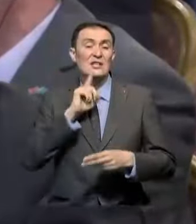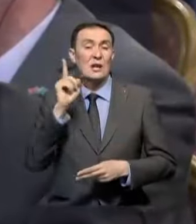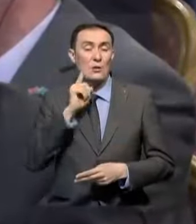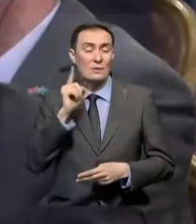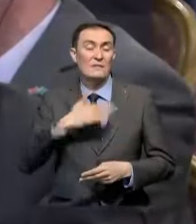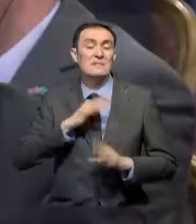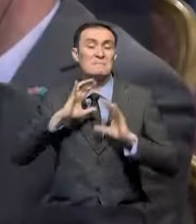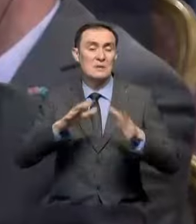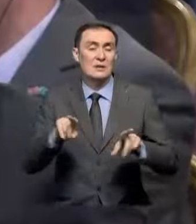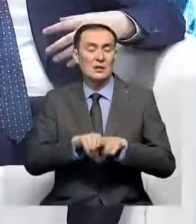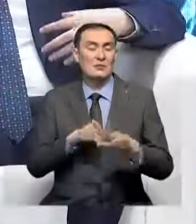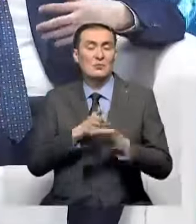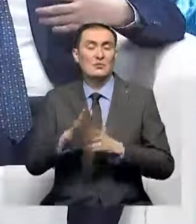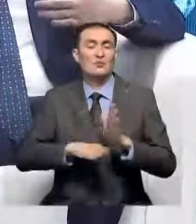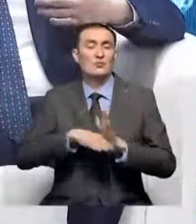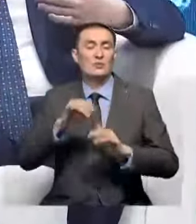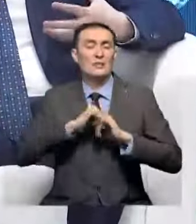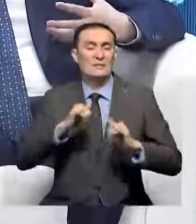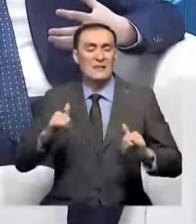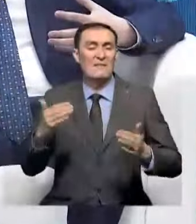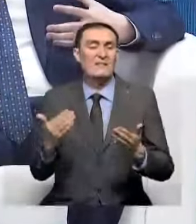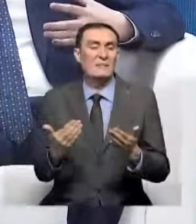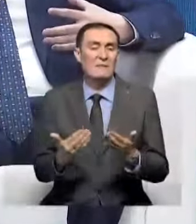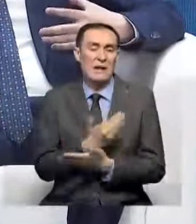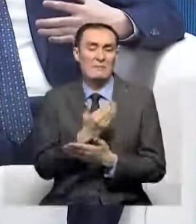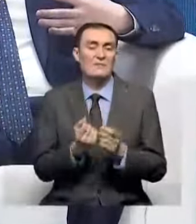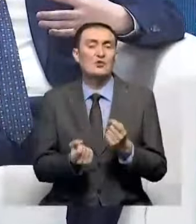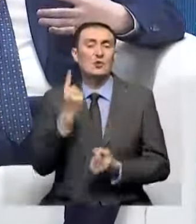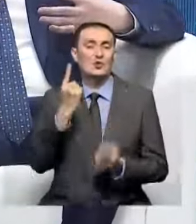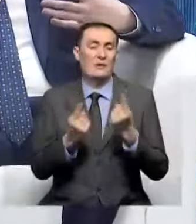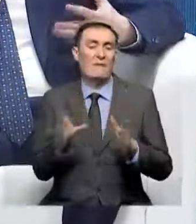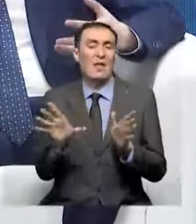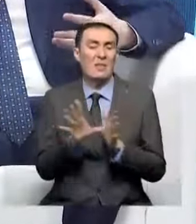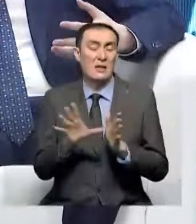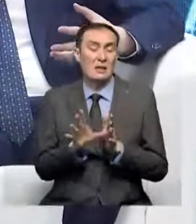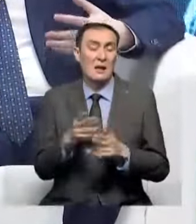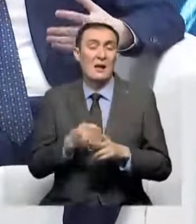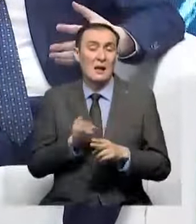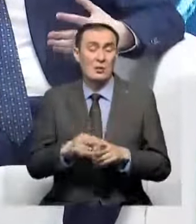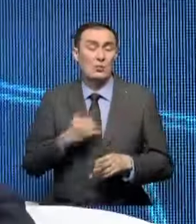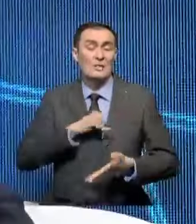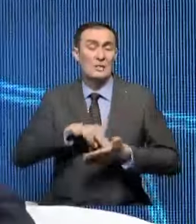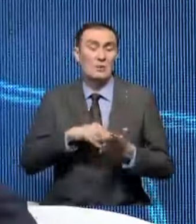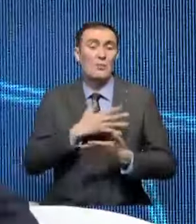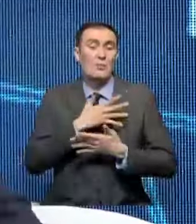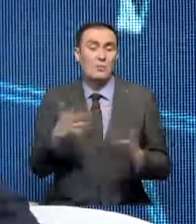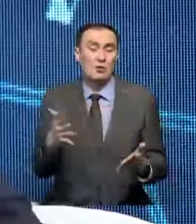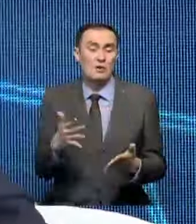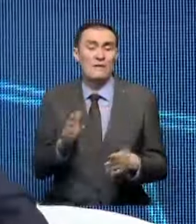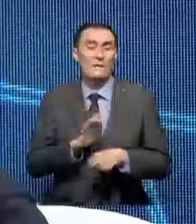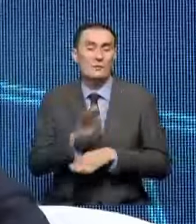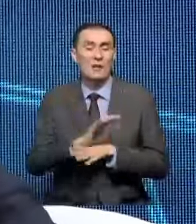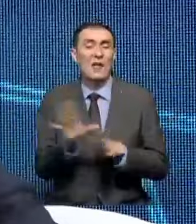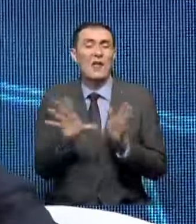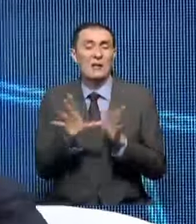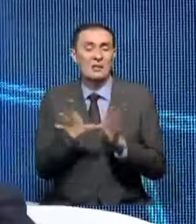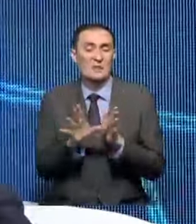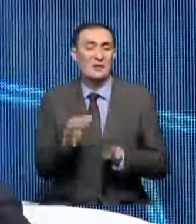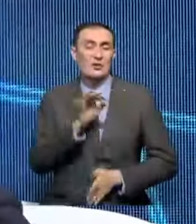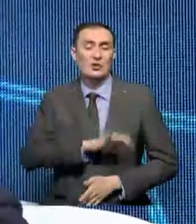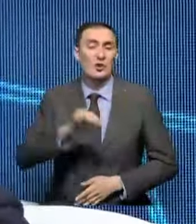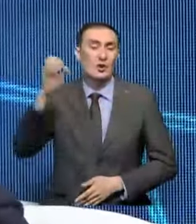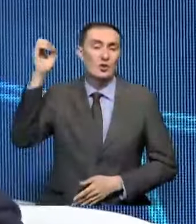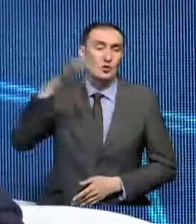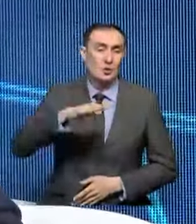как и весь мир взяла курс на устойчивое развитие возобновляемых источников энергии проще говоря у намерены всё больше генерировать электричество за счёт